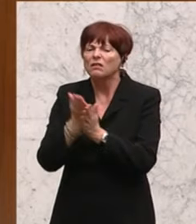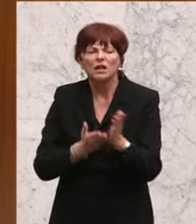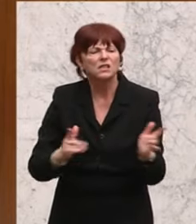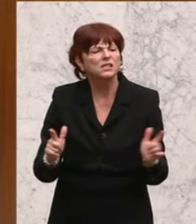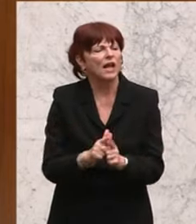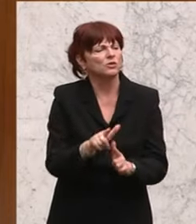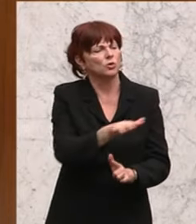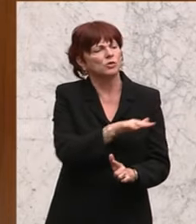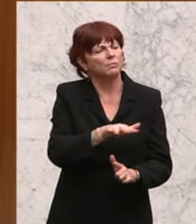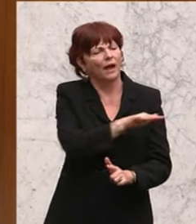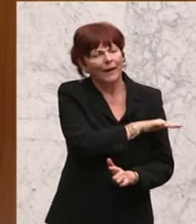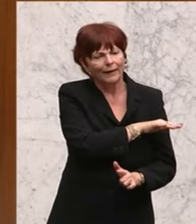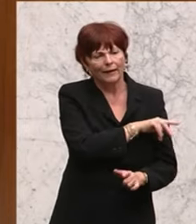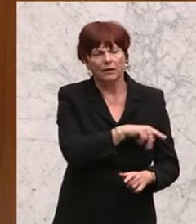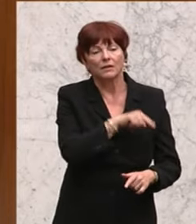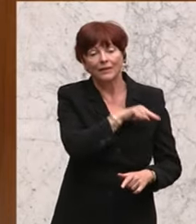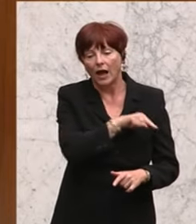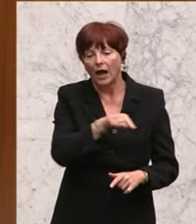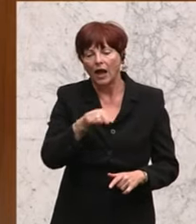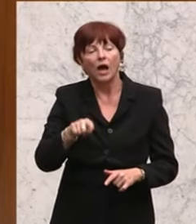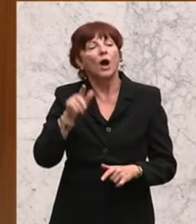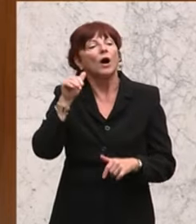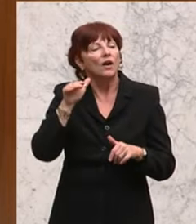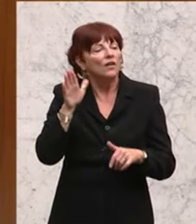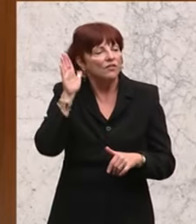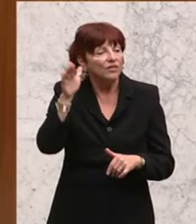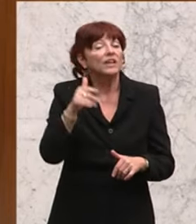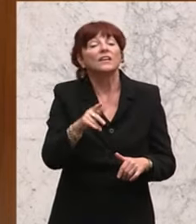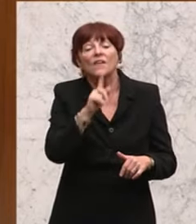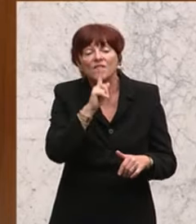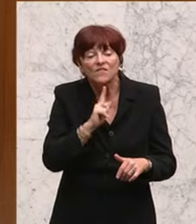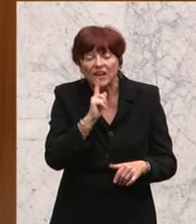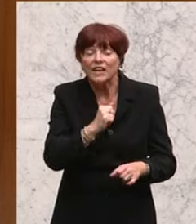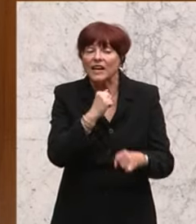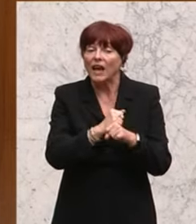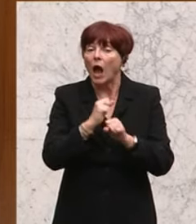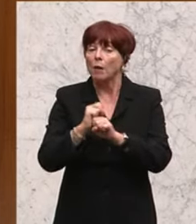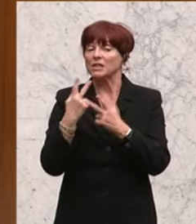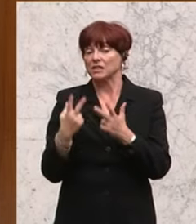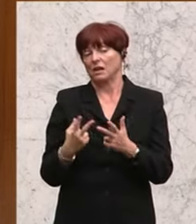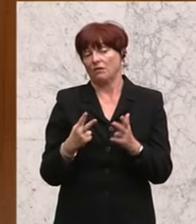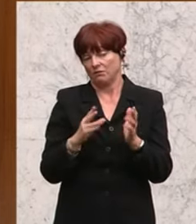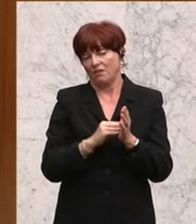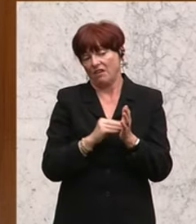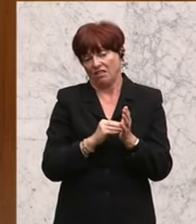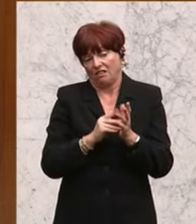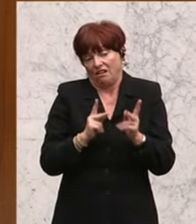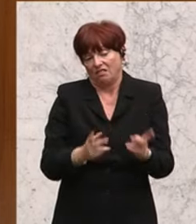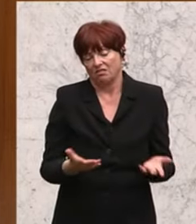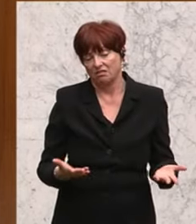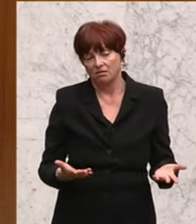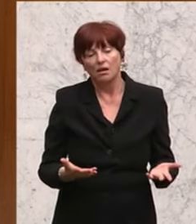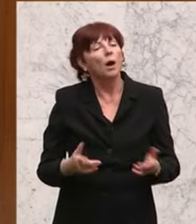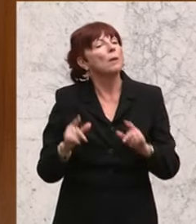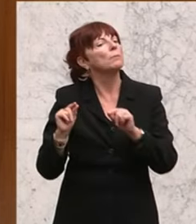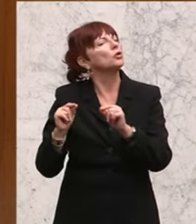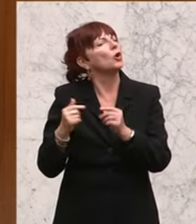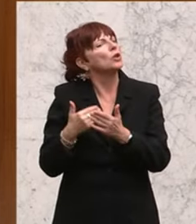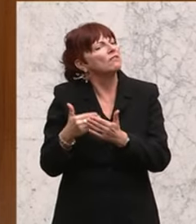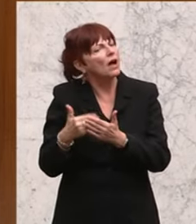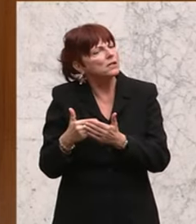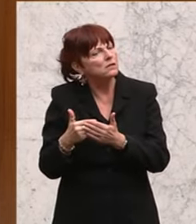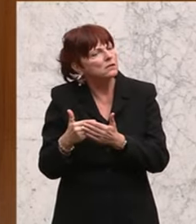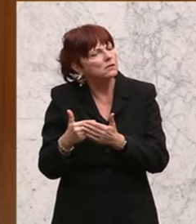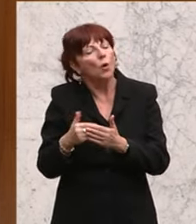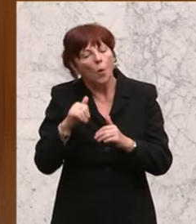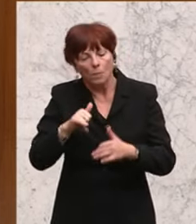Dienstleistungssektoren wir mit signifikant weniger Arbeitskraft in Zukunft auskommen werden. Das bedeutet für uns aber, dass wir uns Fragen zu stellen